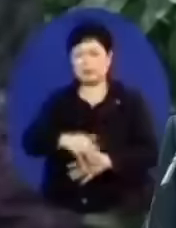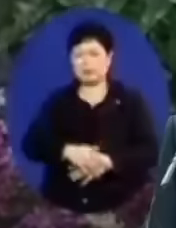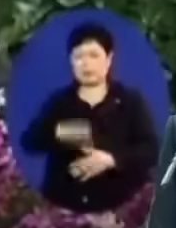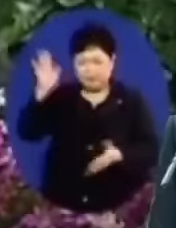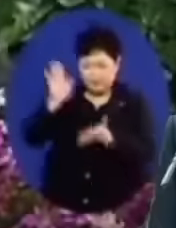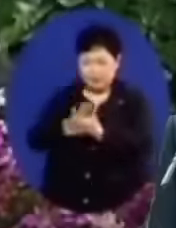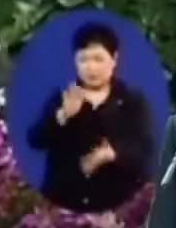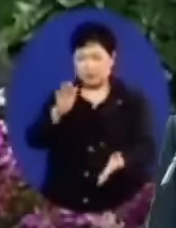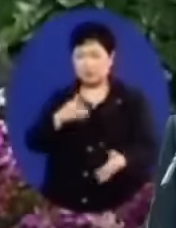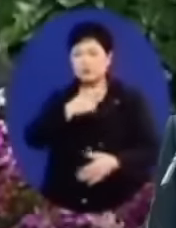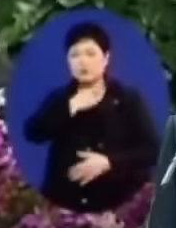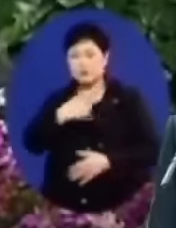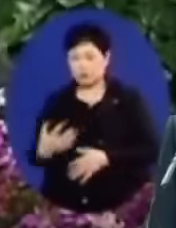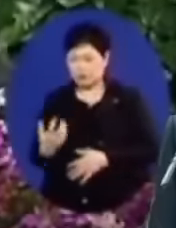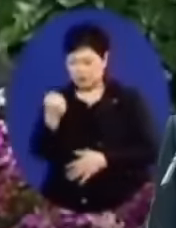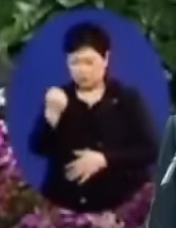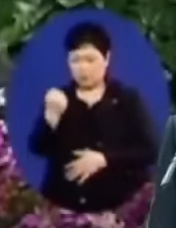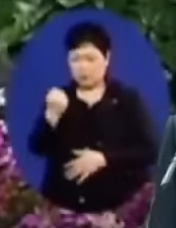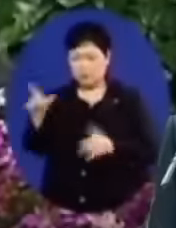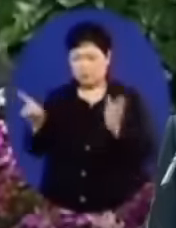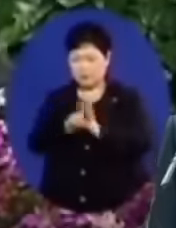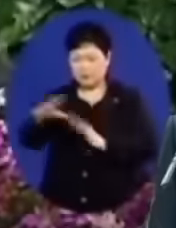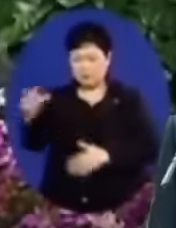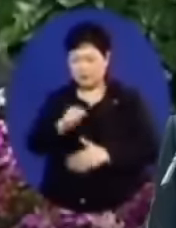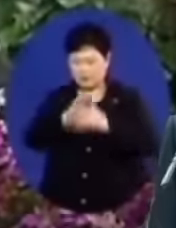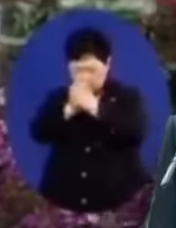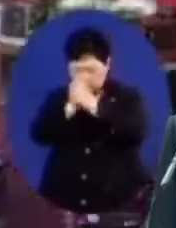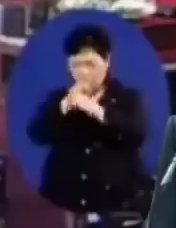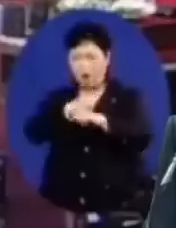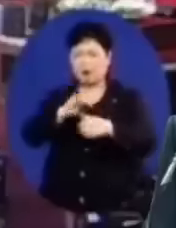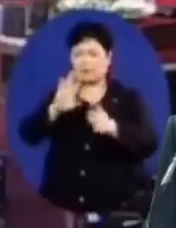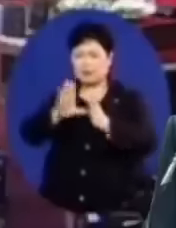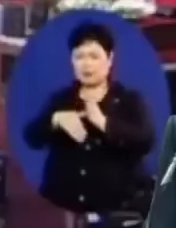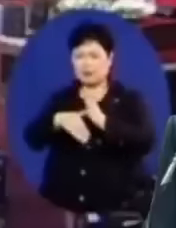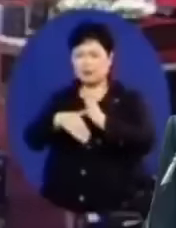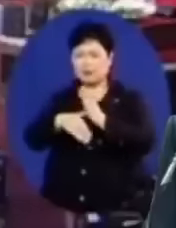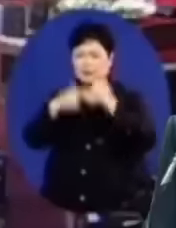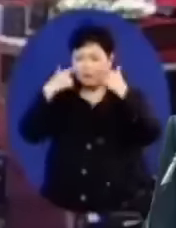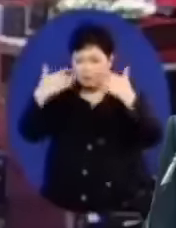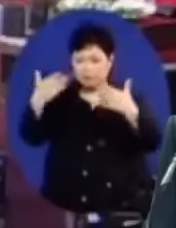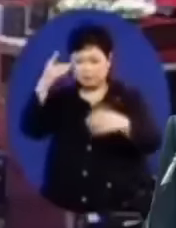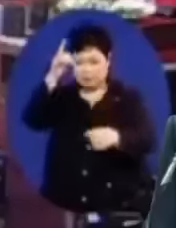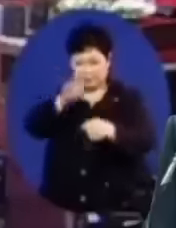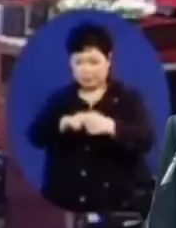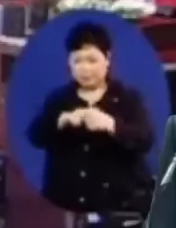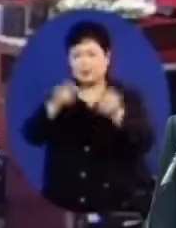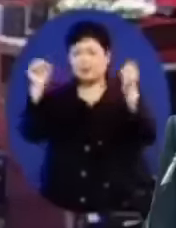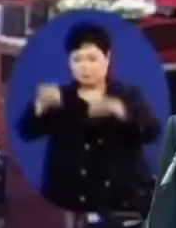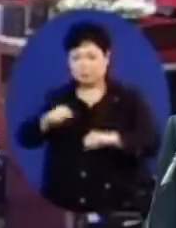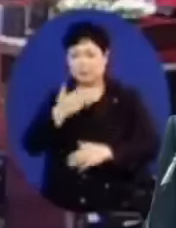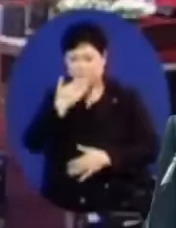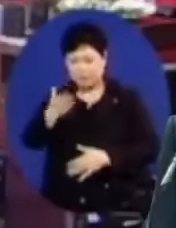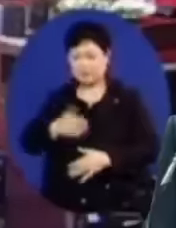뜨거운 소원을 가지고 믿음으로 기도할 때 분명한 목표가 응답이 되는